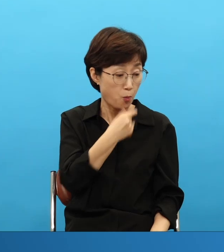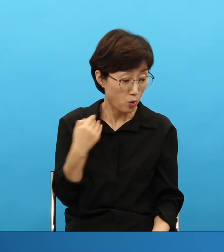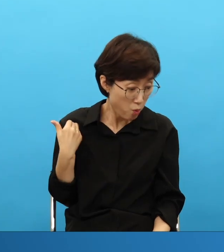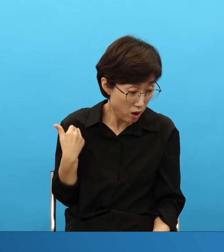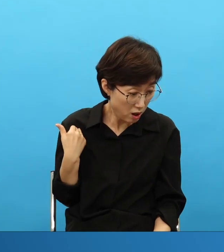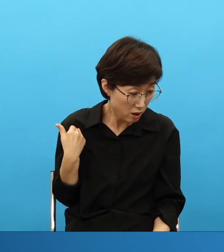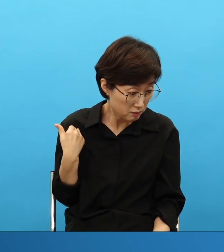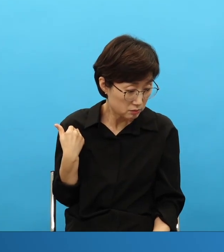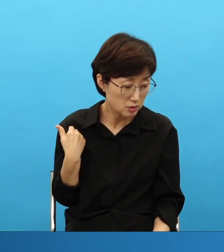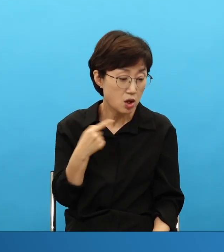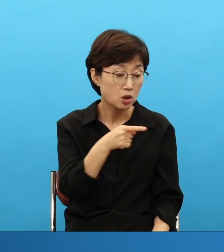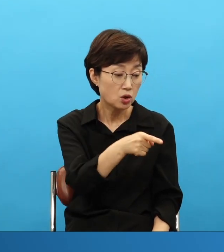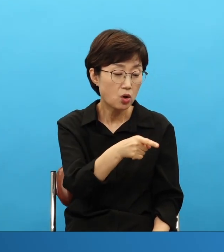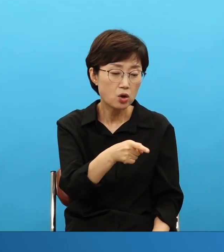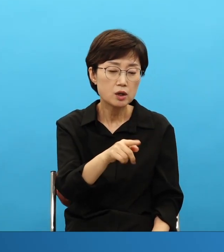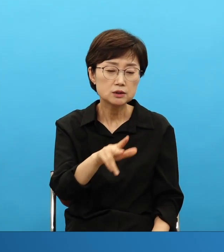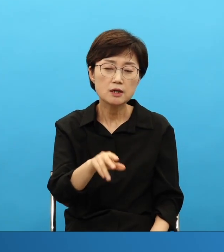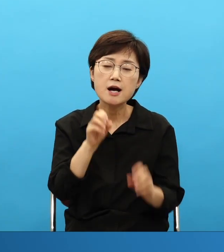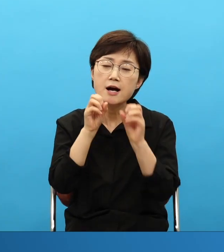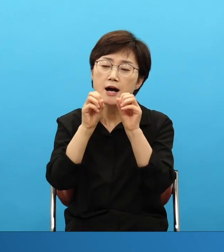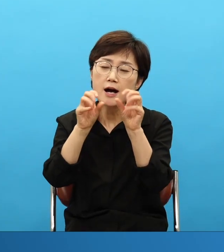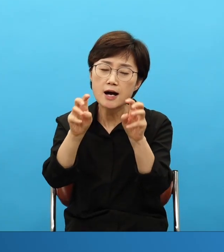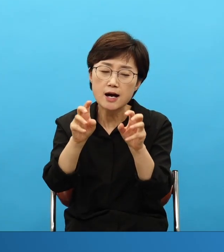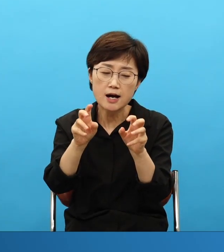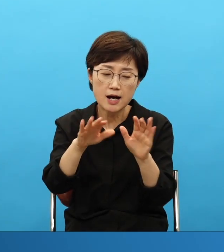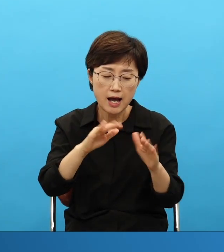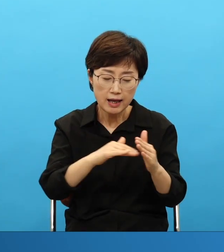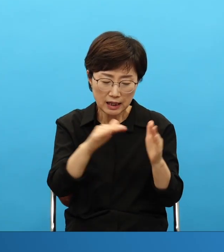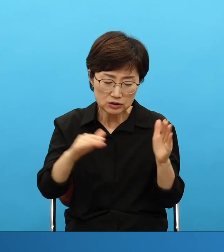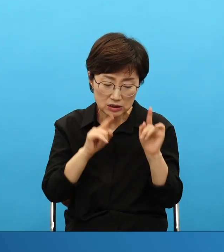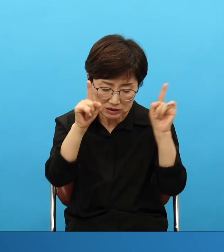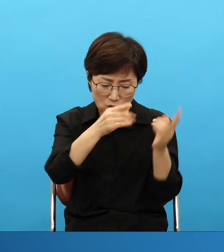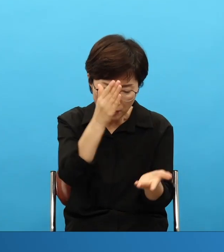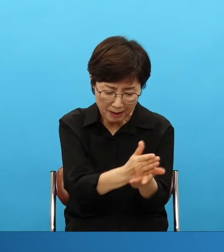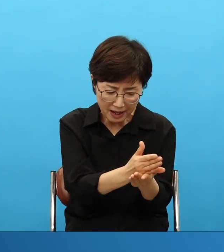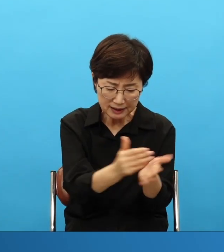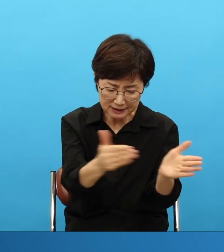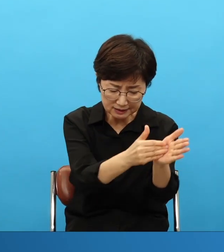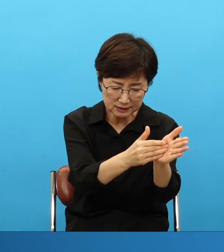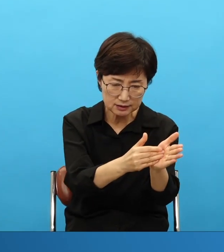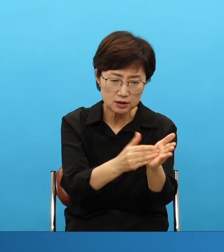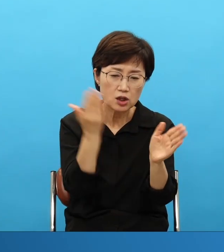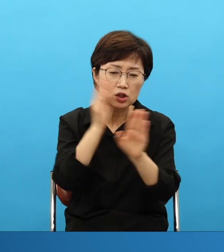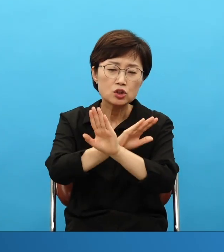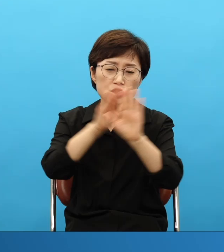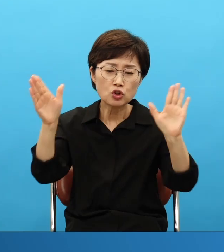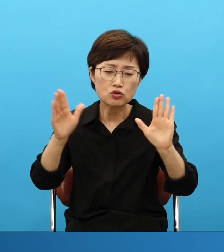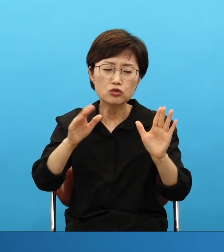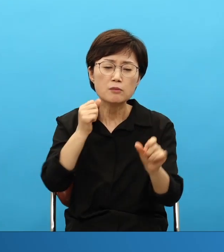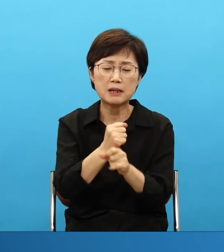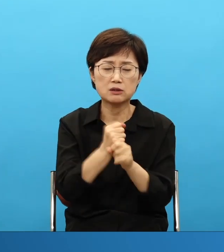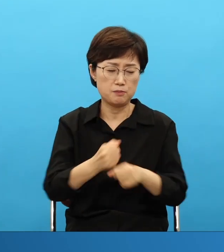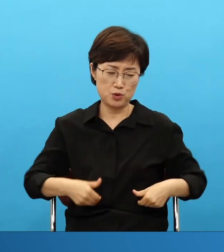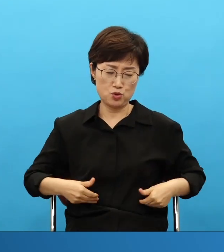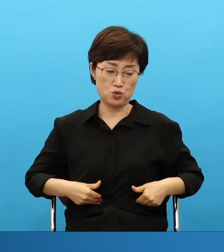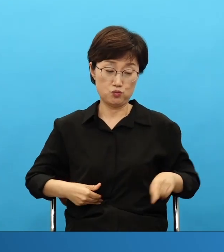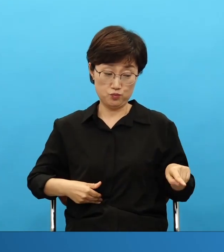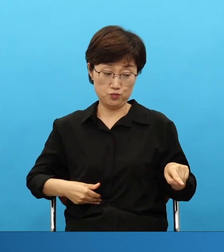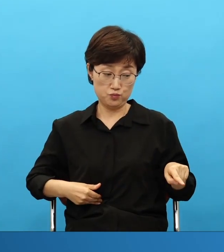네가 천국으로 만들어야 되는 거 네가 기도해서 힘을 얻고